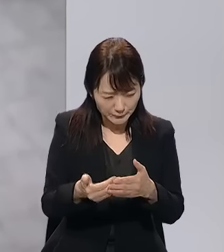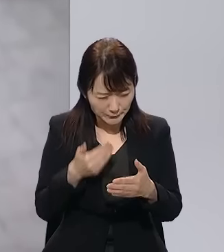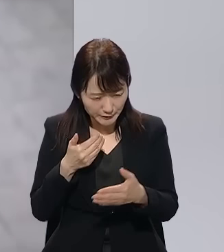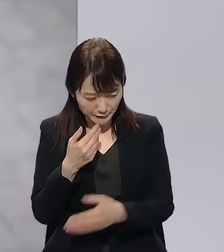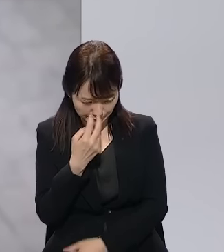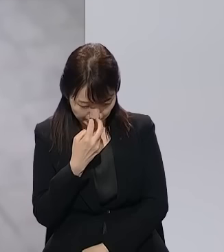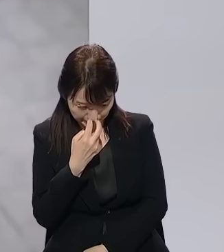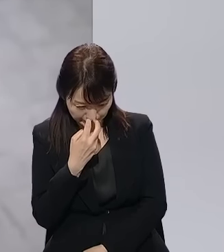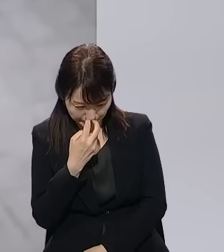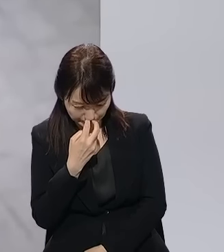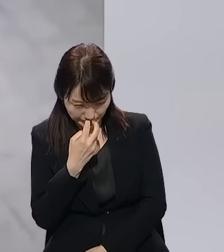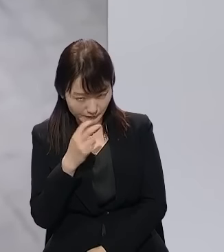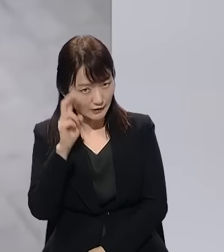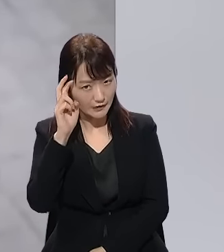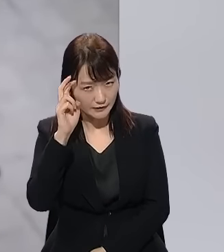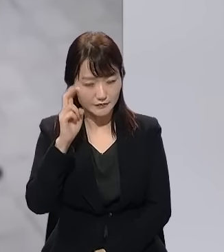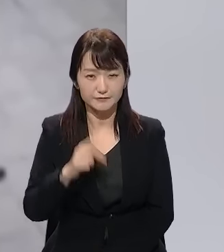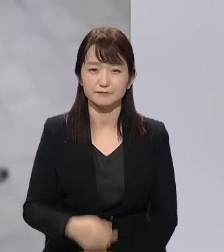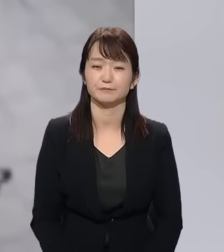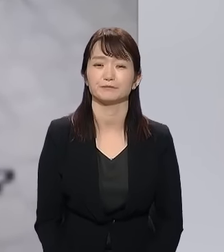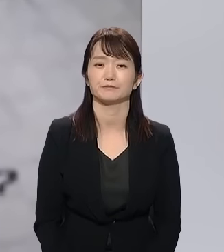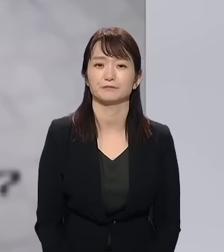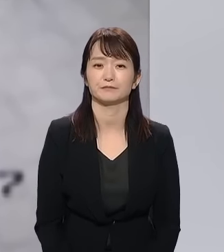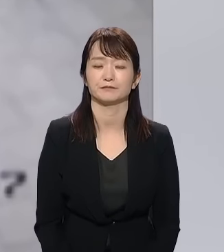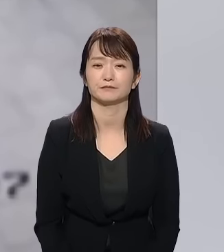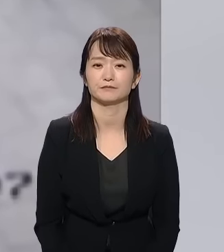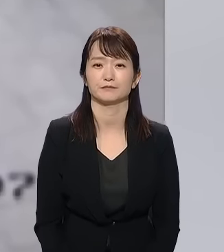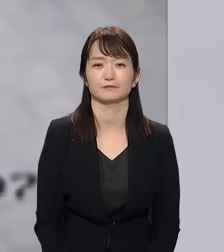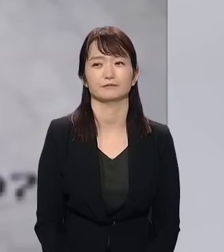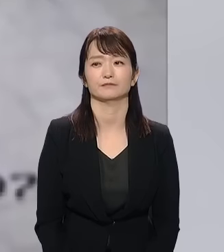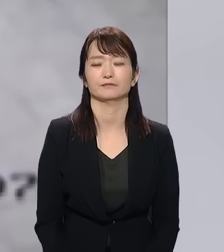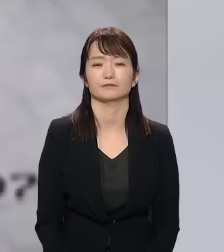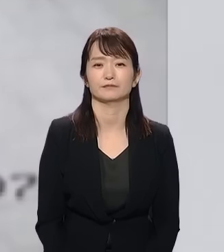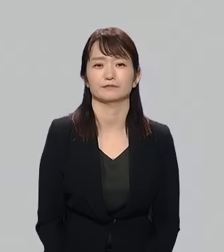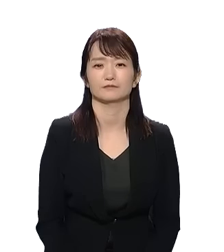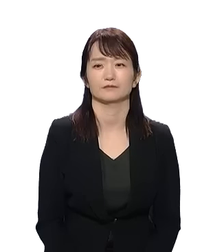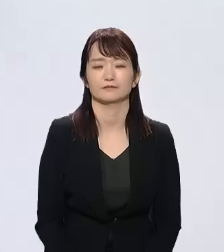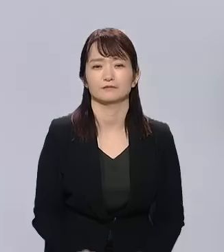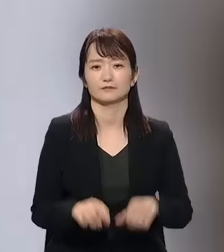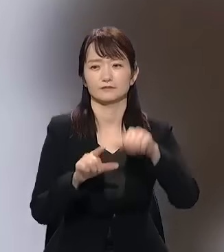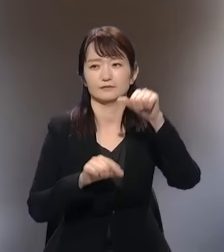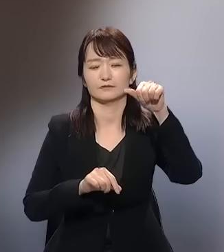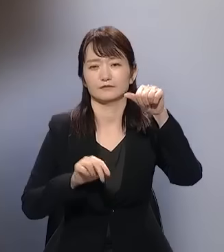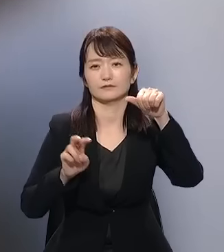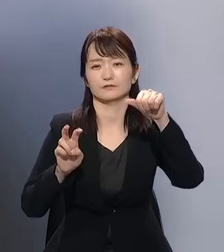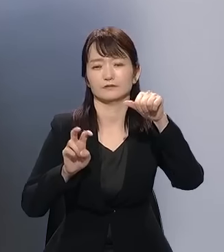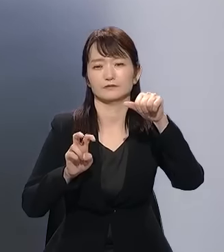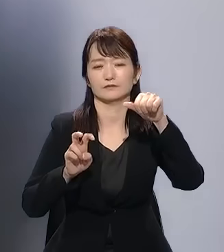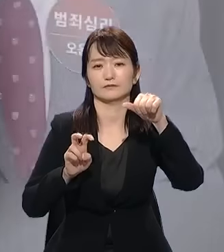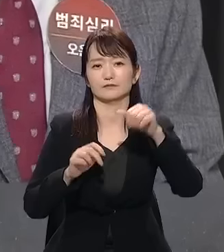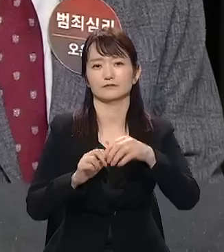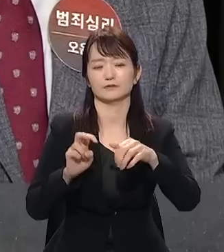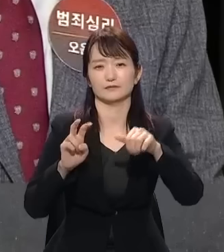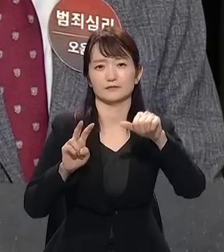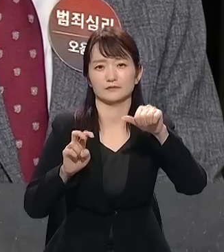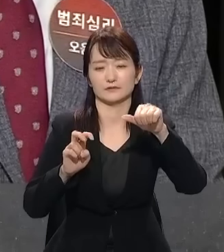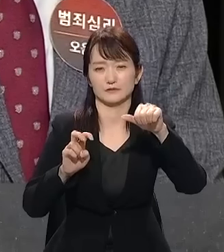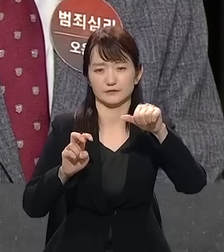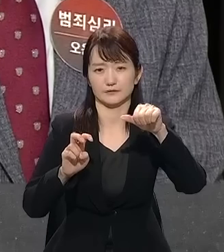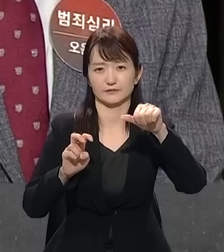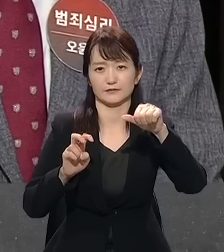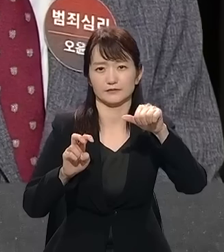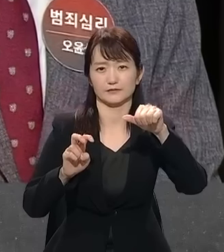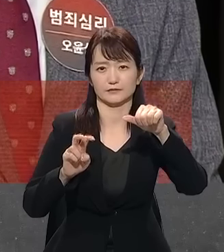답사도 오지 않았던게 아닌가 싶습니다 예 그렇습니다 저거는 이제 5월 22일 날 서울 서대문구 한